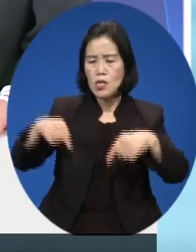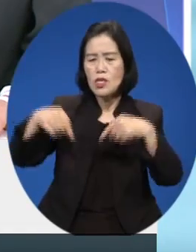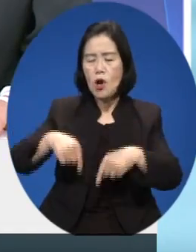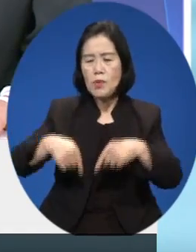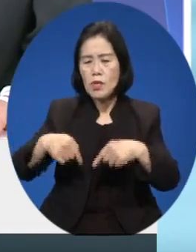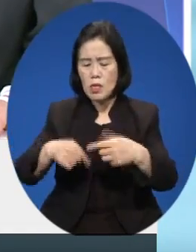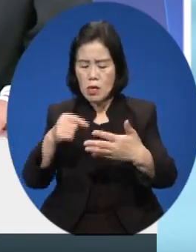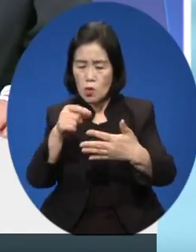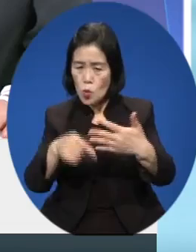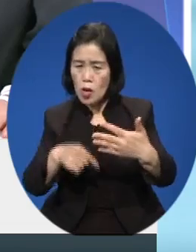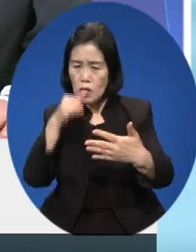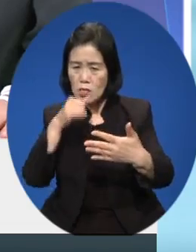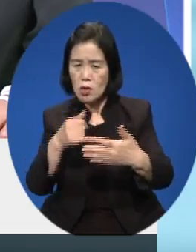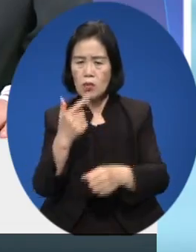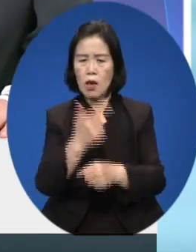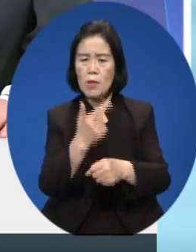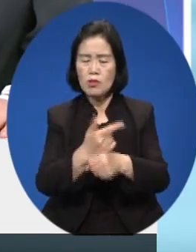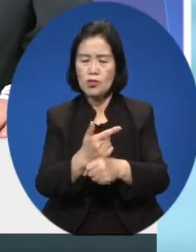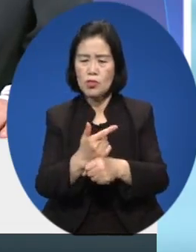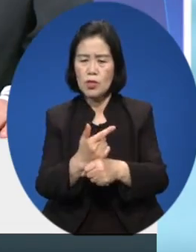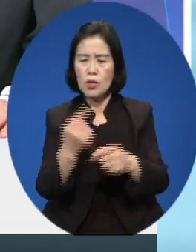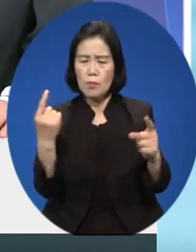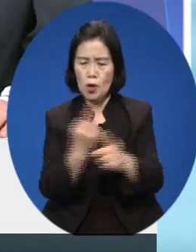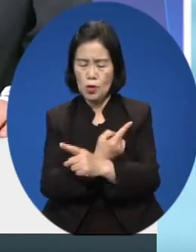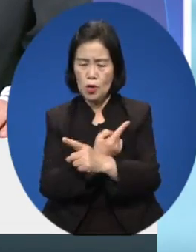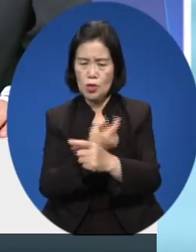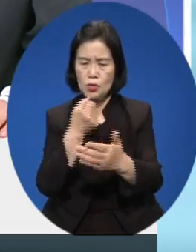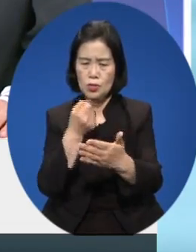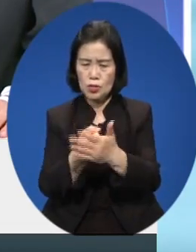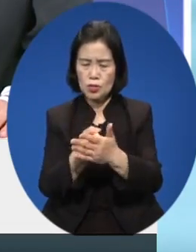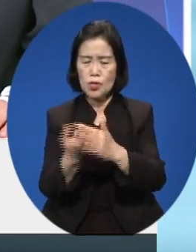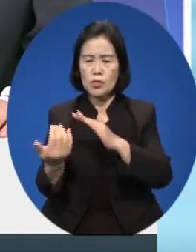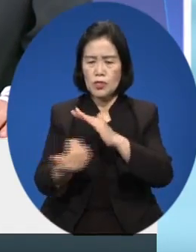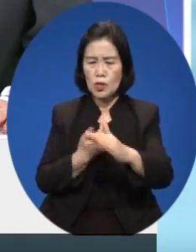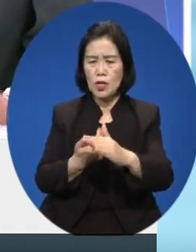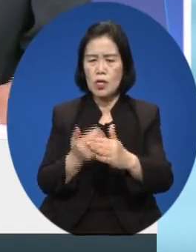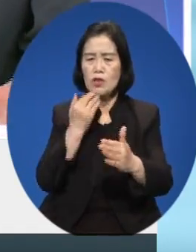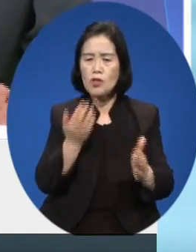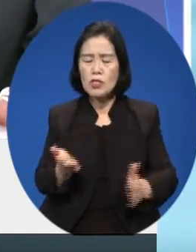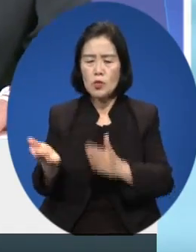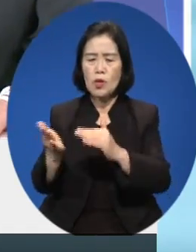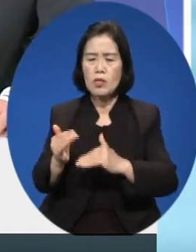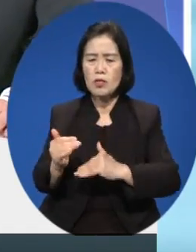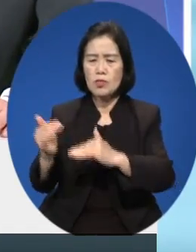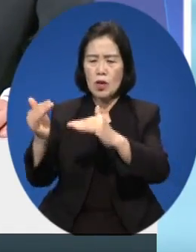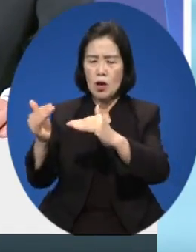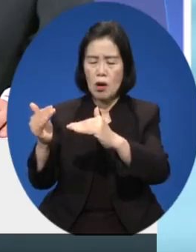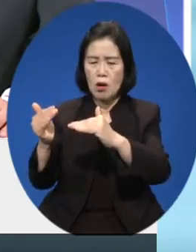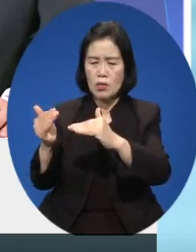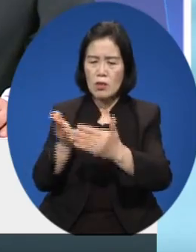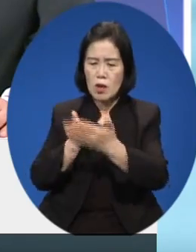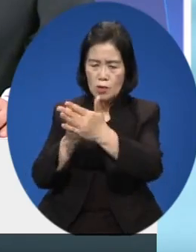는 조항에 나면 주시는 변경 않은 결정하기 전에 도 의 사전 협의를 위한 절체 를 절차를 이행하여 써야